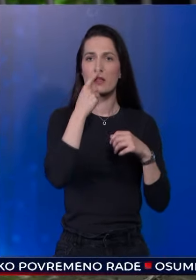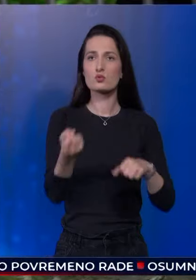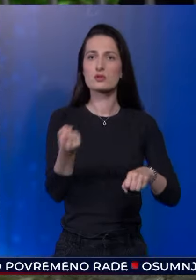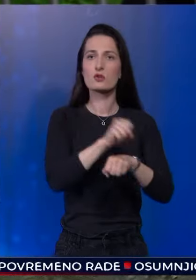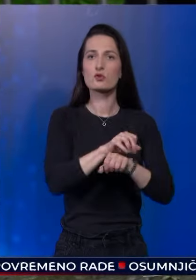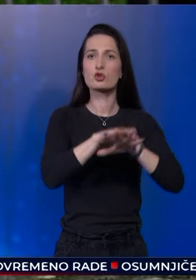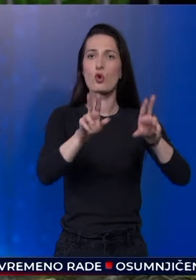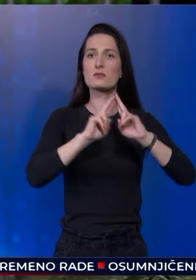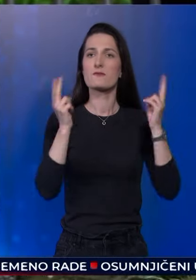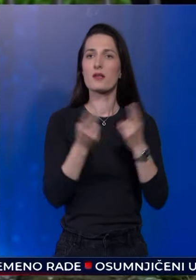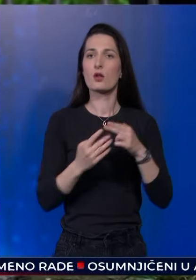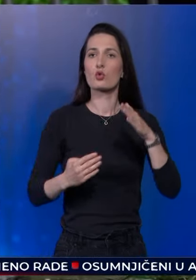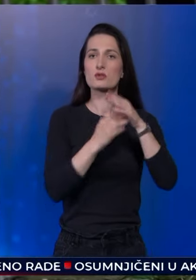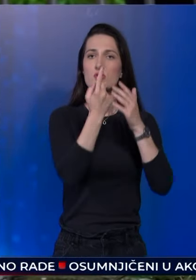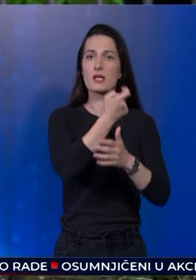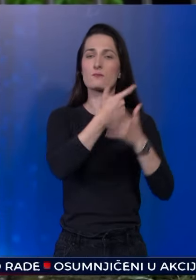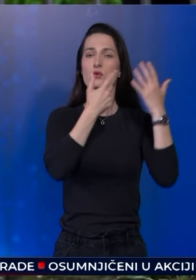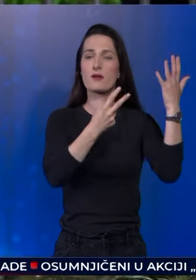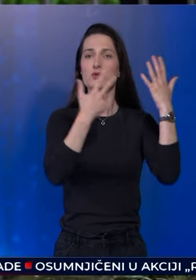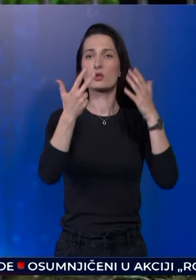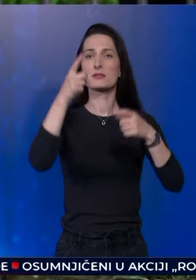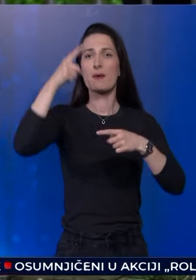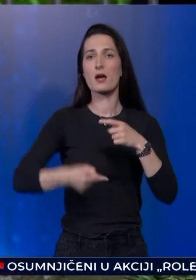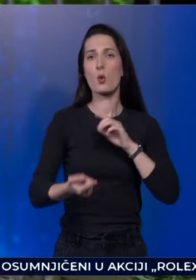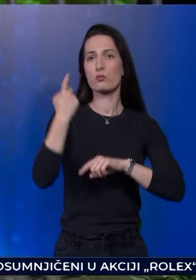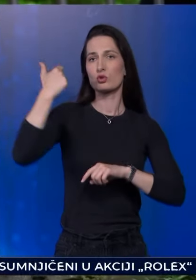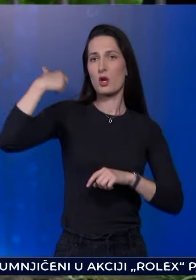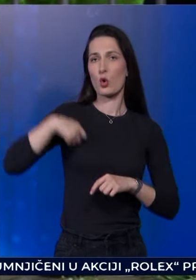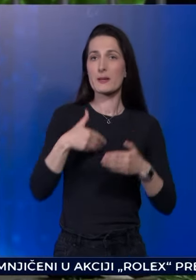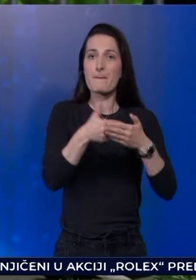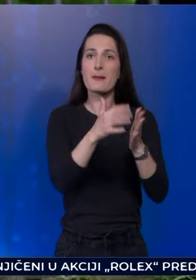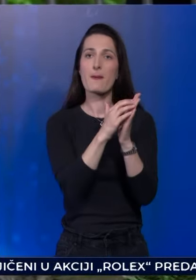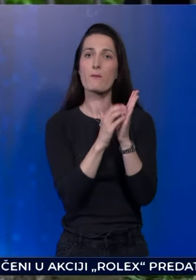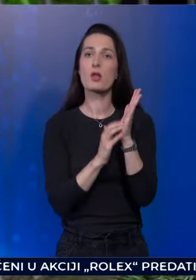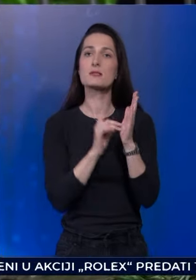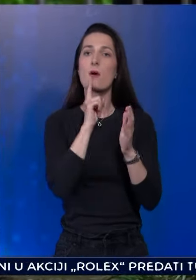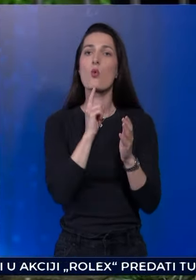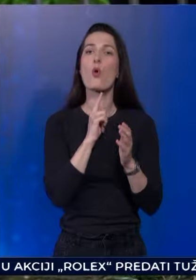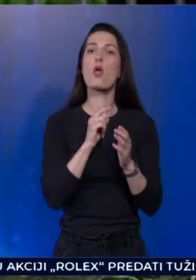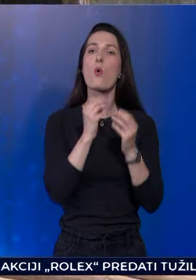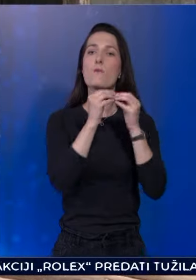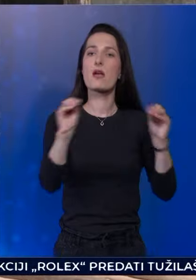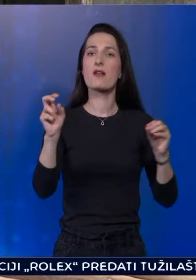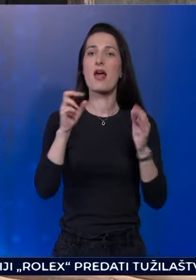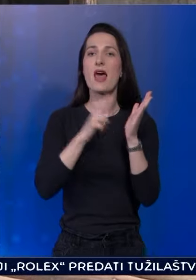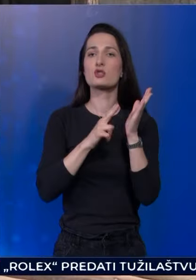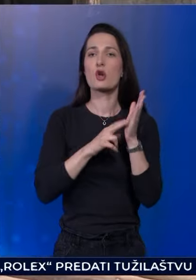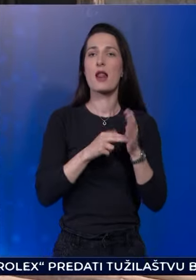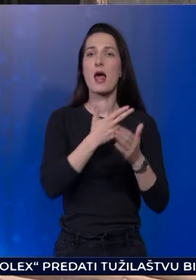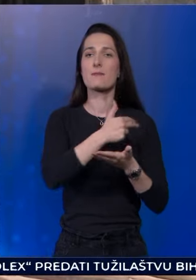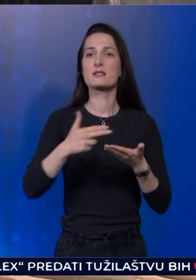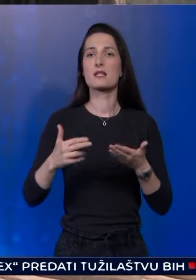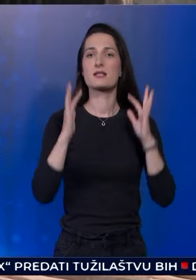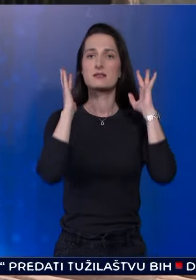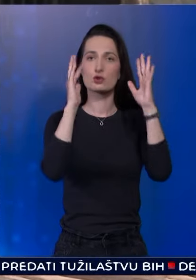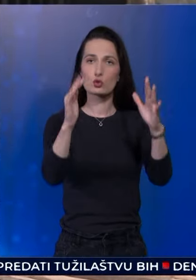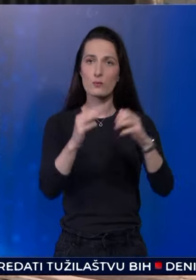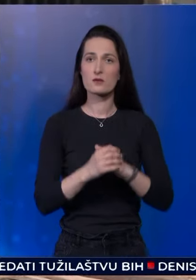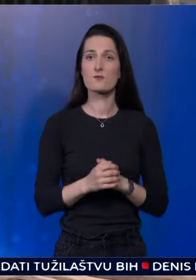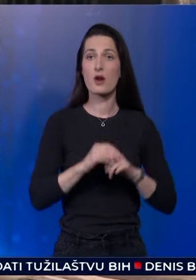sveta dostigao 728 jedinki na kraju prošle godine, prema podacima koje je objavila Nacionalna administracija